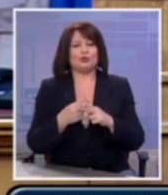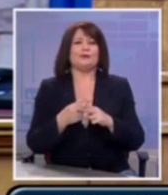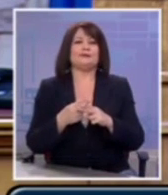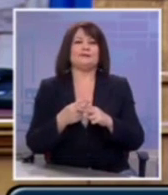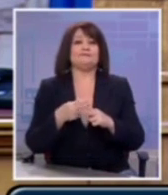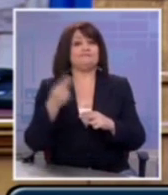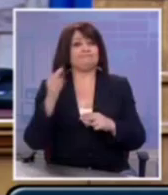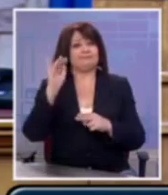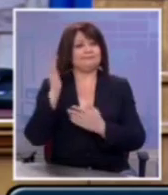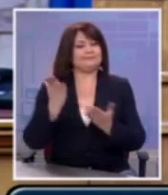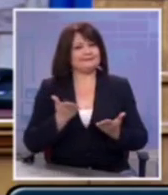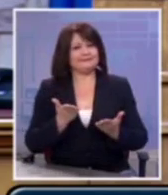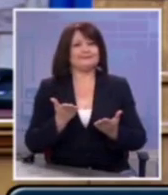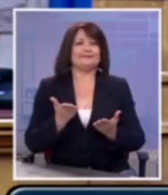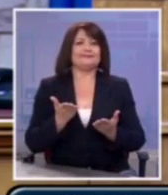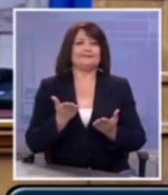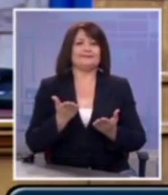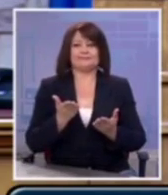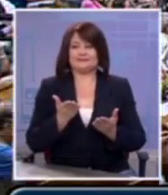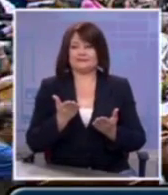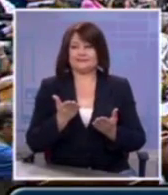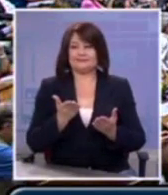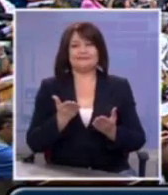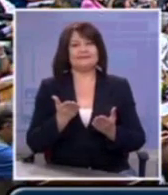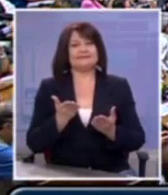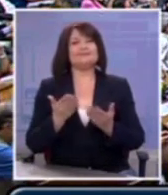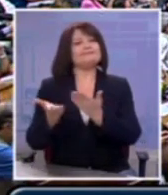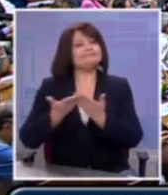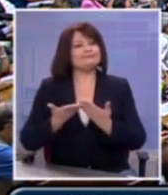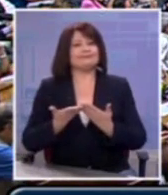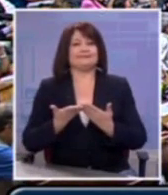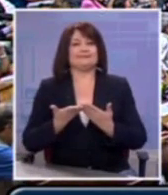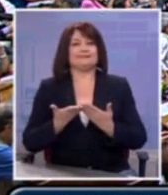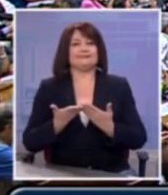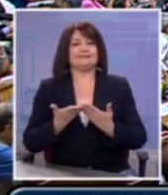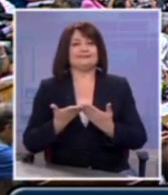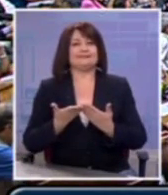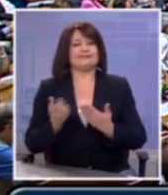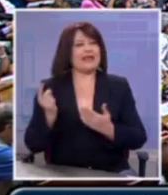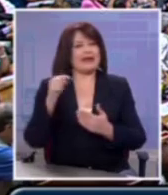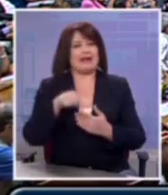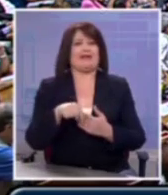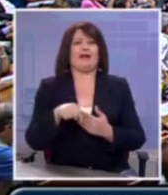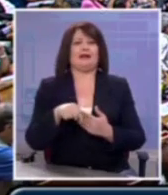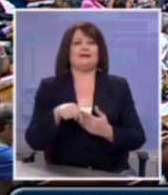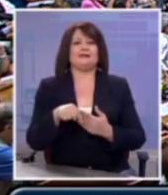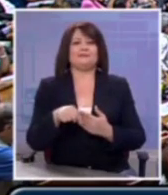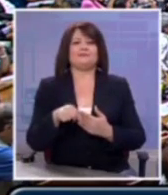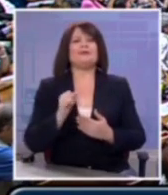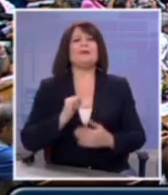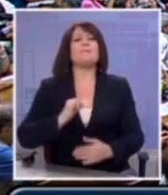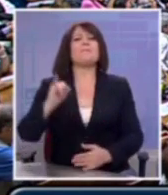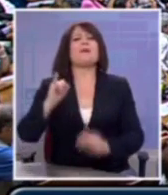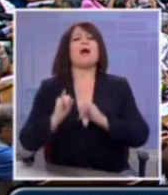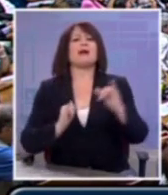εκλεκτούς προσκεκλημένους που σε ένδειξη αλληλεγγύης έχουν προσέλθει από